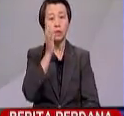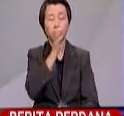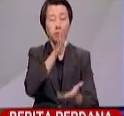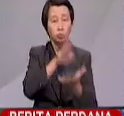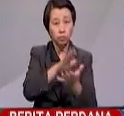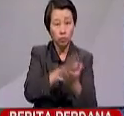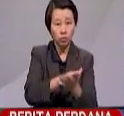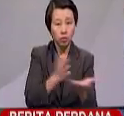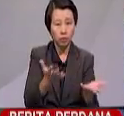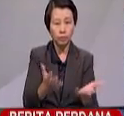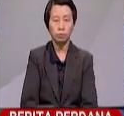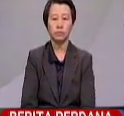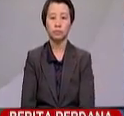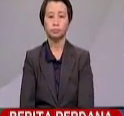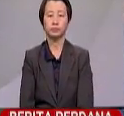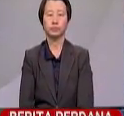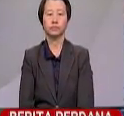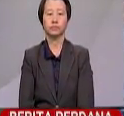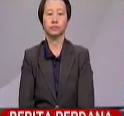dan sebagainya.